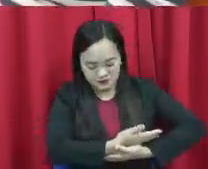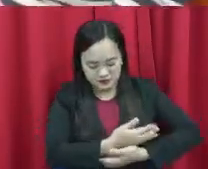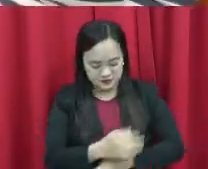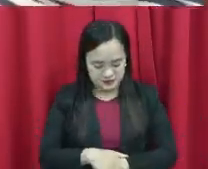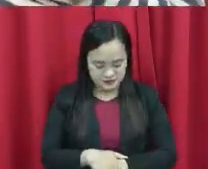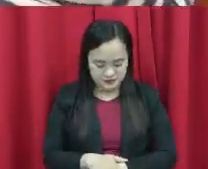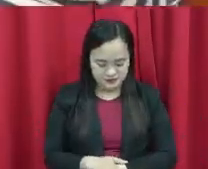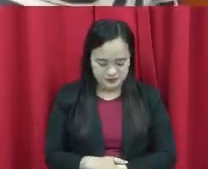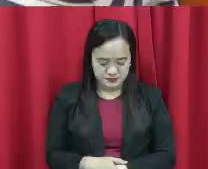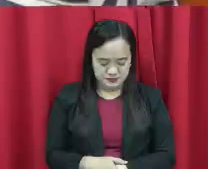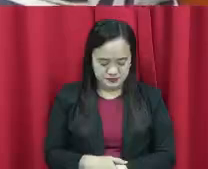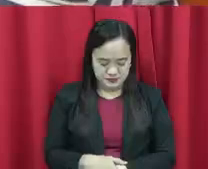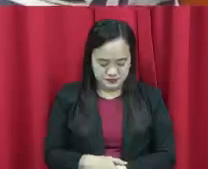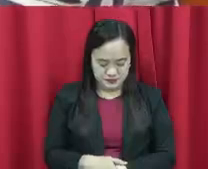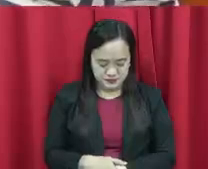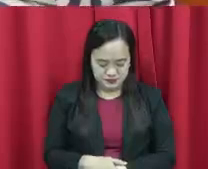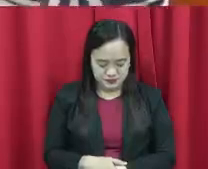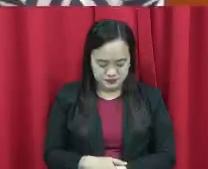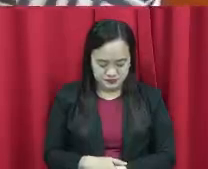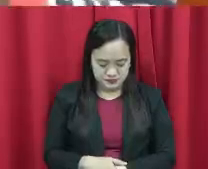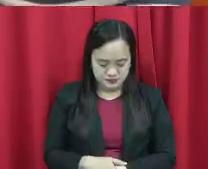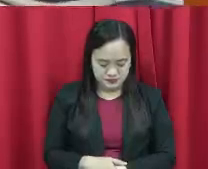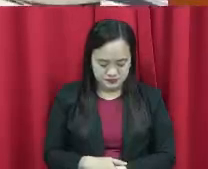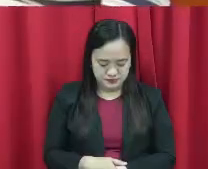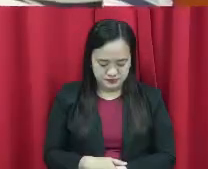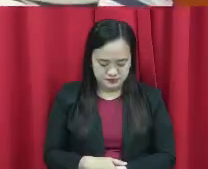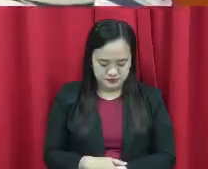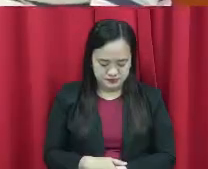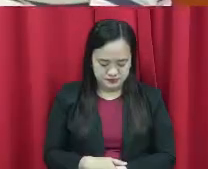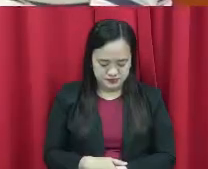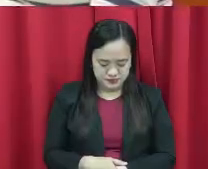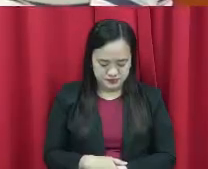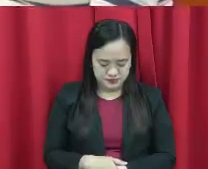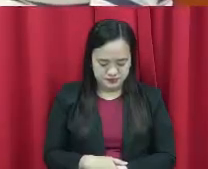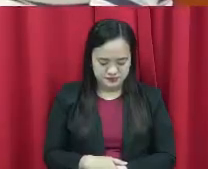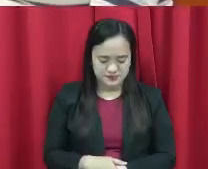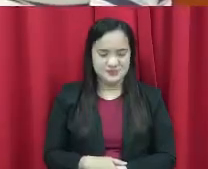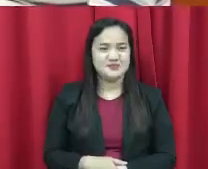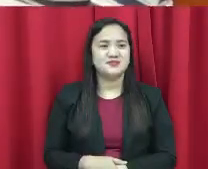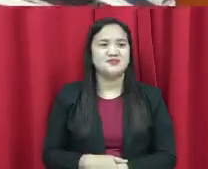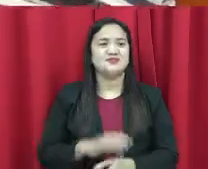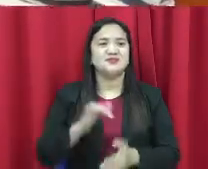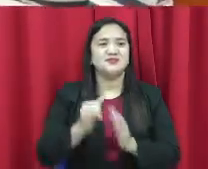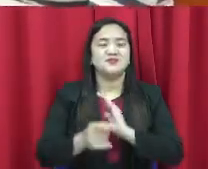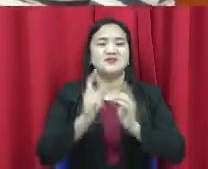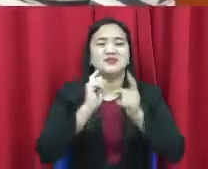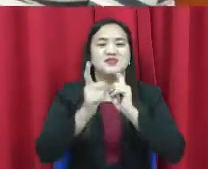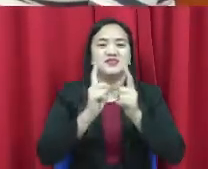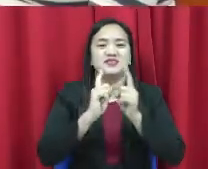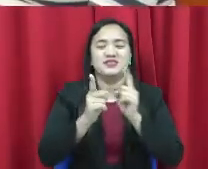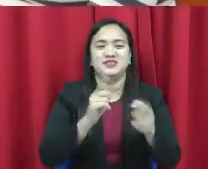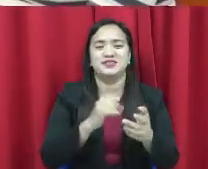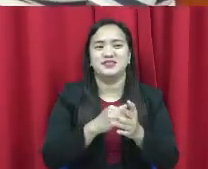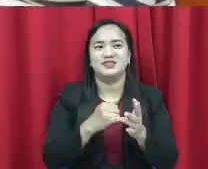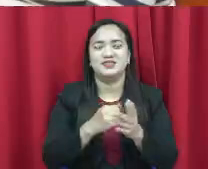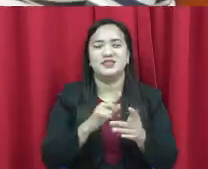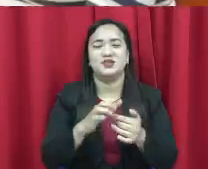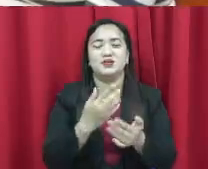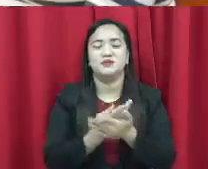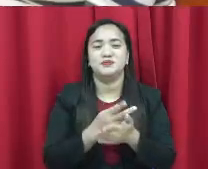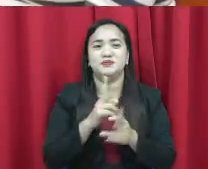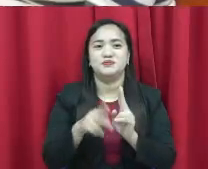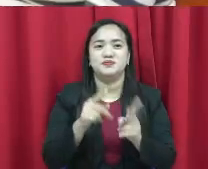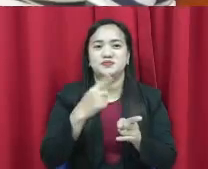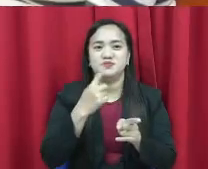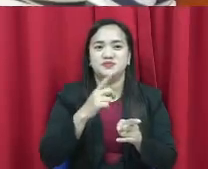ah Yun lang kaya ikukwento na lang po ng mga makaka-attend Hay naku kaya huwag muna kayo